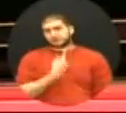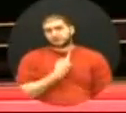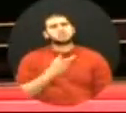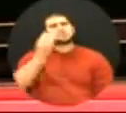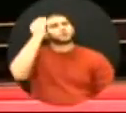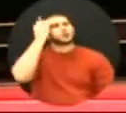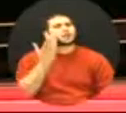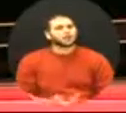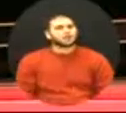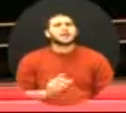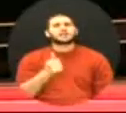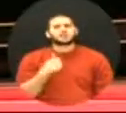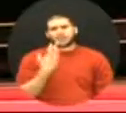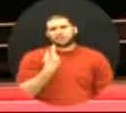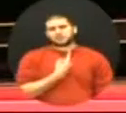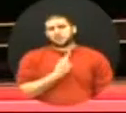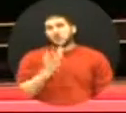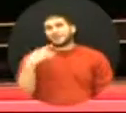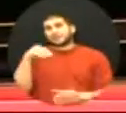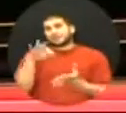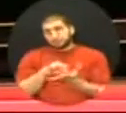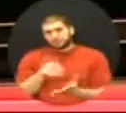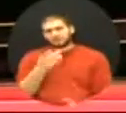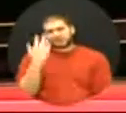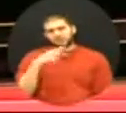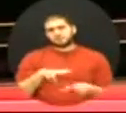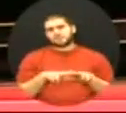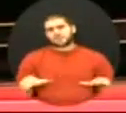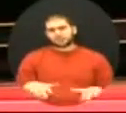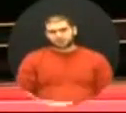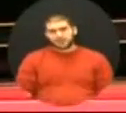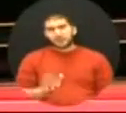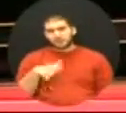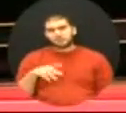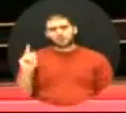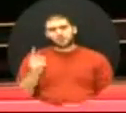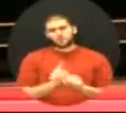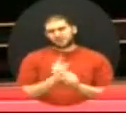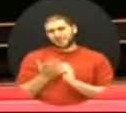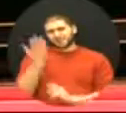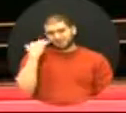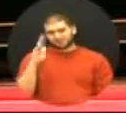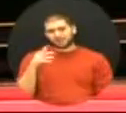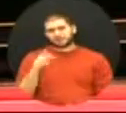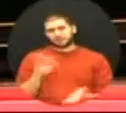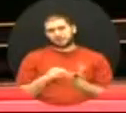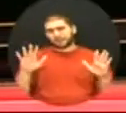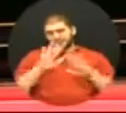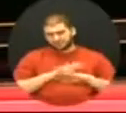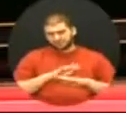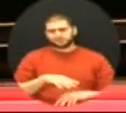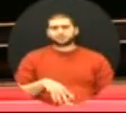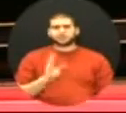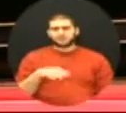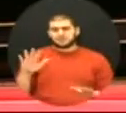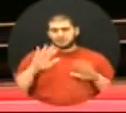זוכר? א', אני הייתי שם, לא הייתי שם באותו ערב, אבל אני הייתי פה בארץ, גם בכל התקופה שלפני, וגם באותו ערב, וגם עוד